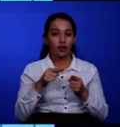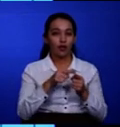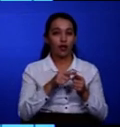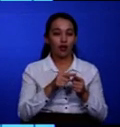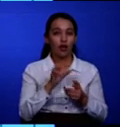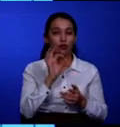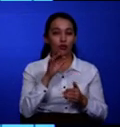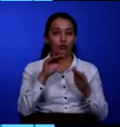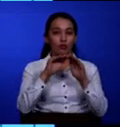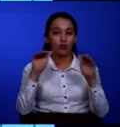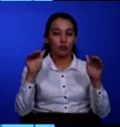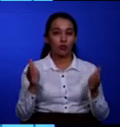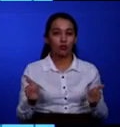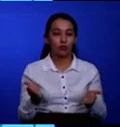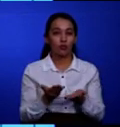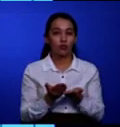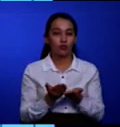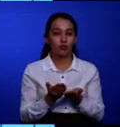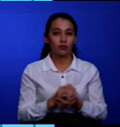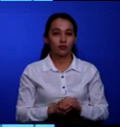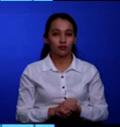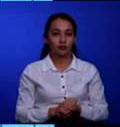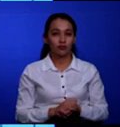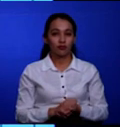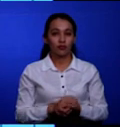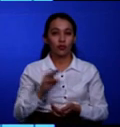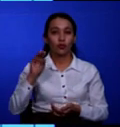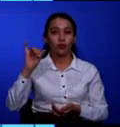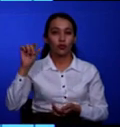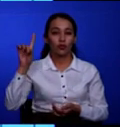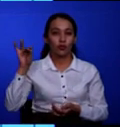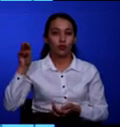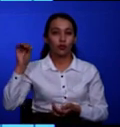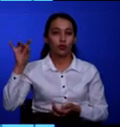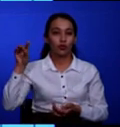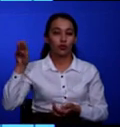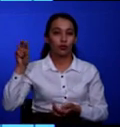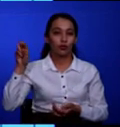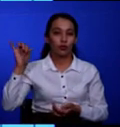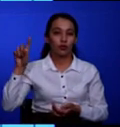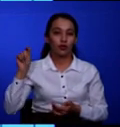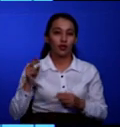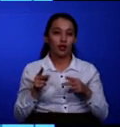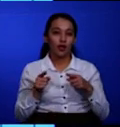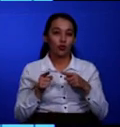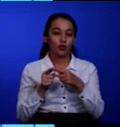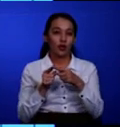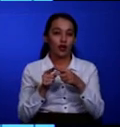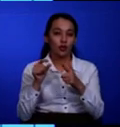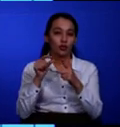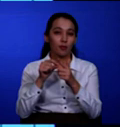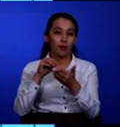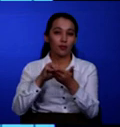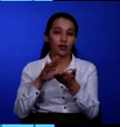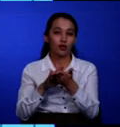bu shaklimiz to'g'ri 4 burchakka misol bo'ladi va uni uchlarini harflar bilan belgilab